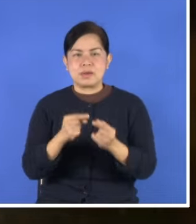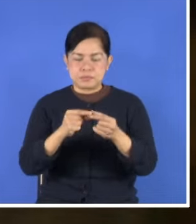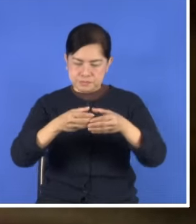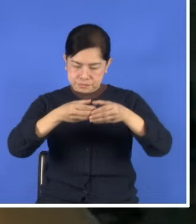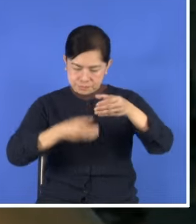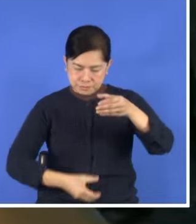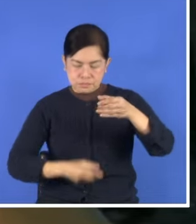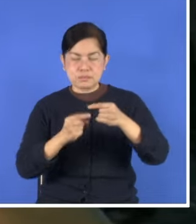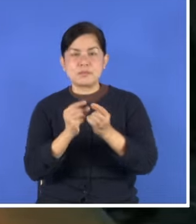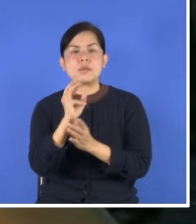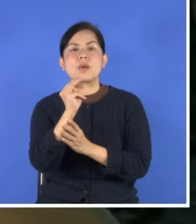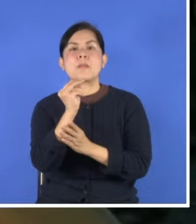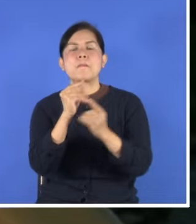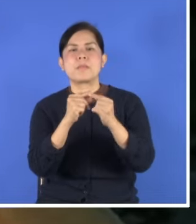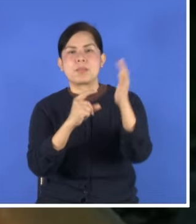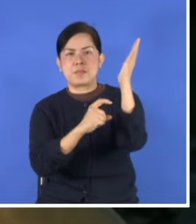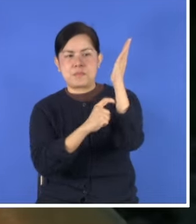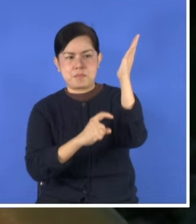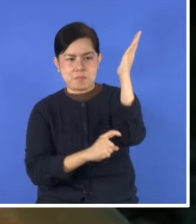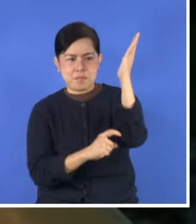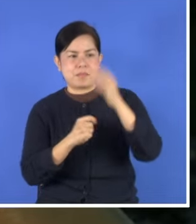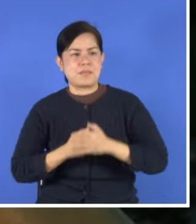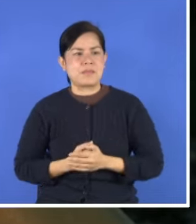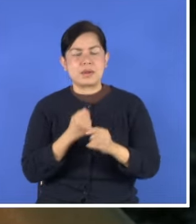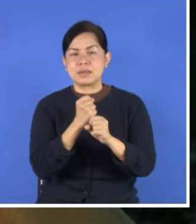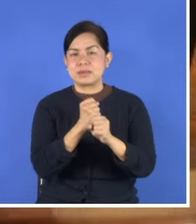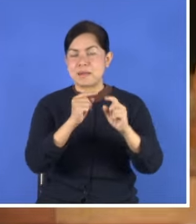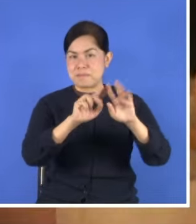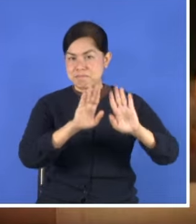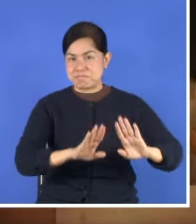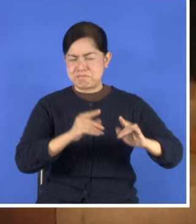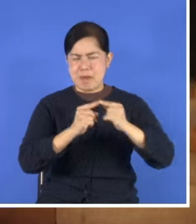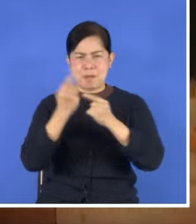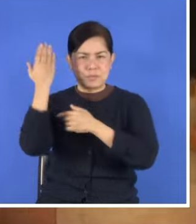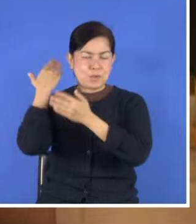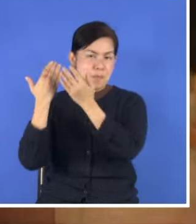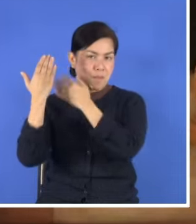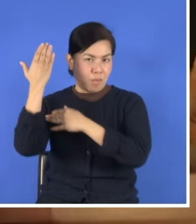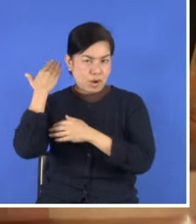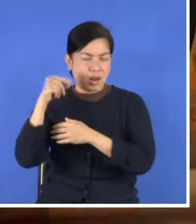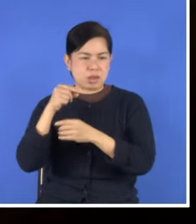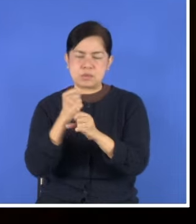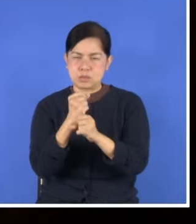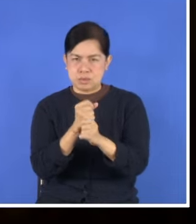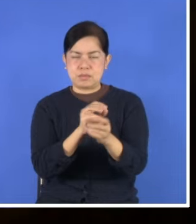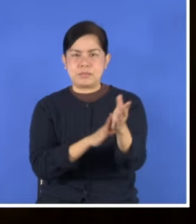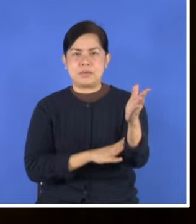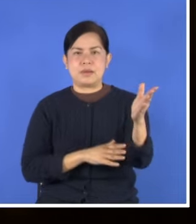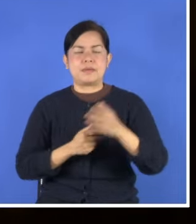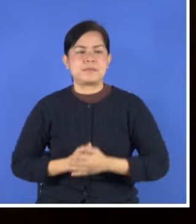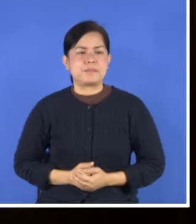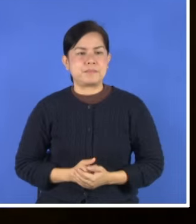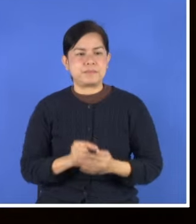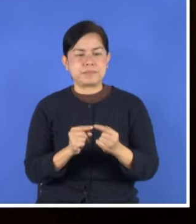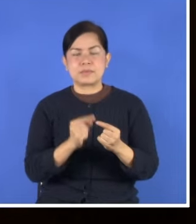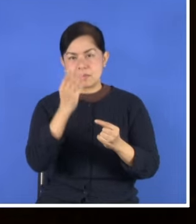ผู้ชมก็ทำกันเองสวยจังเลยค่ะทำแบบโบราณด้วยนี่นะทำต่อเนื่องกันมาหลายปีแล้วก็มีบาง